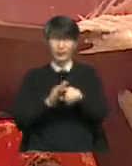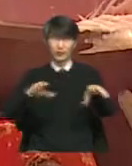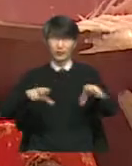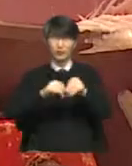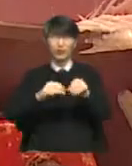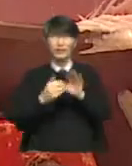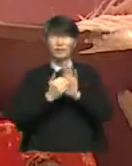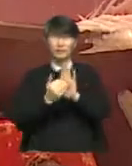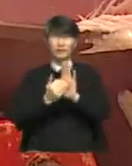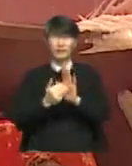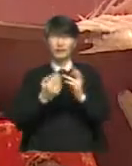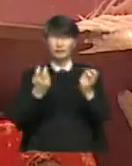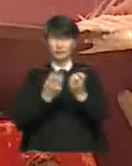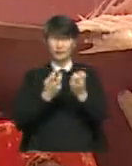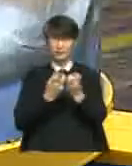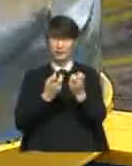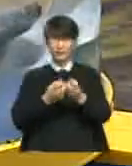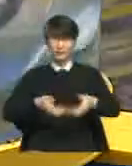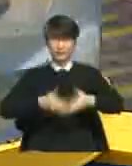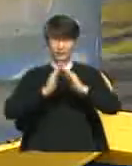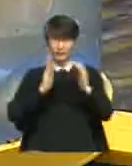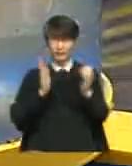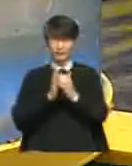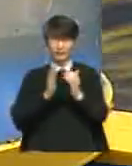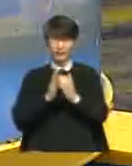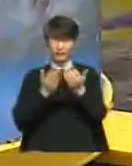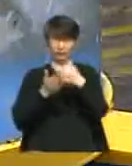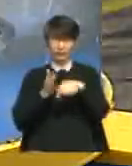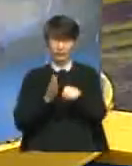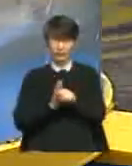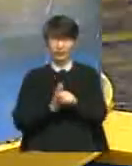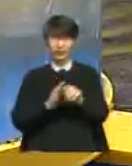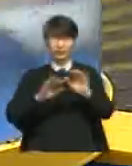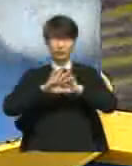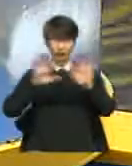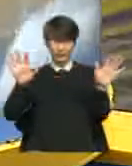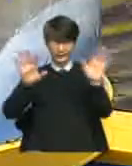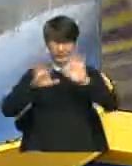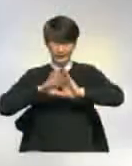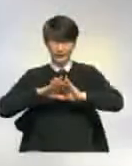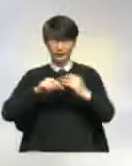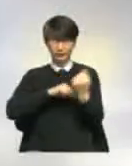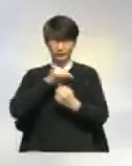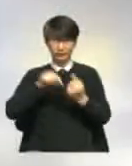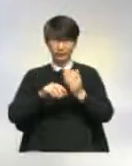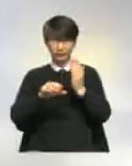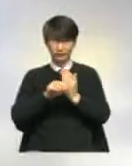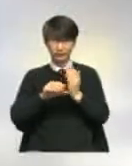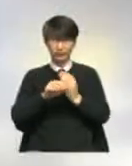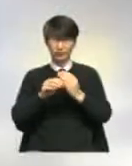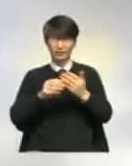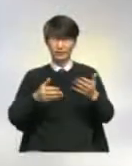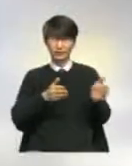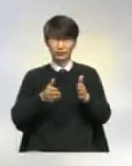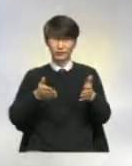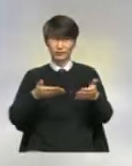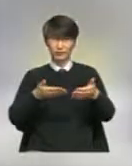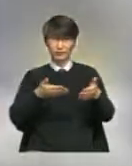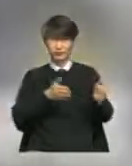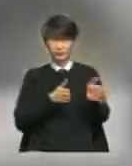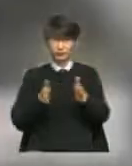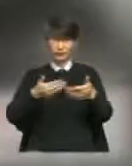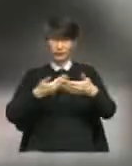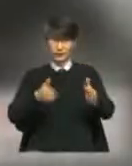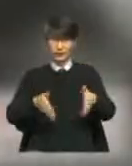종합 방역 대책을 진행한다고 밝혔습니다. 이를 위해 주간과 야간에 상시 운영하는 종합 대책반을 설치하고